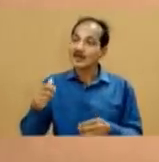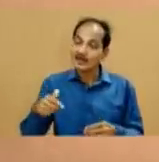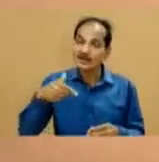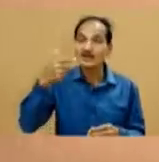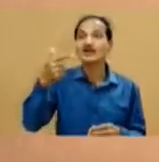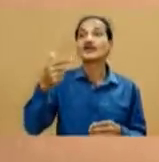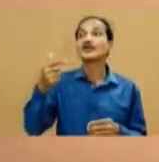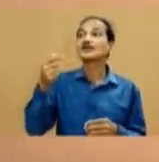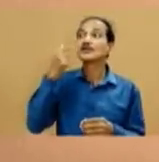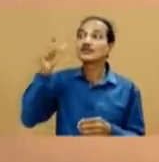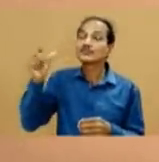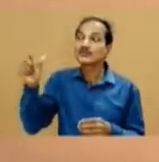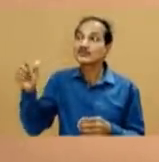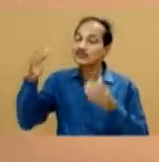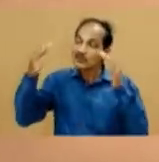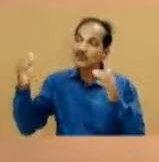मास्क पिंधिबा पई बाध्य